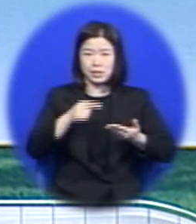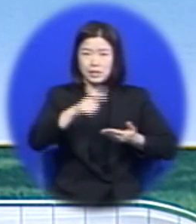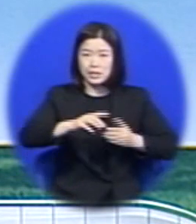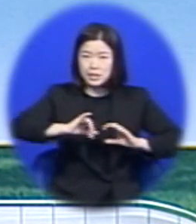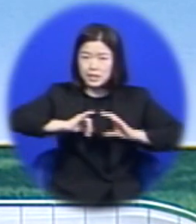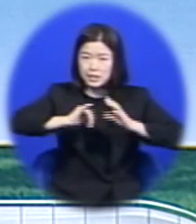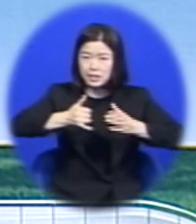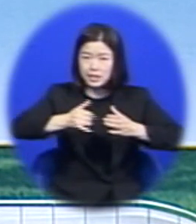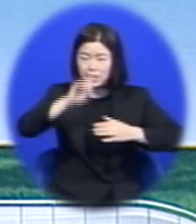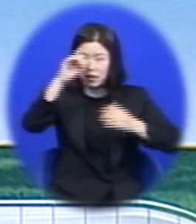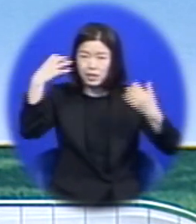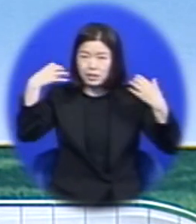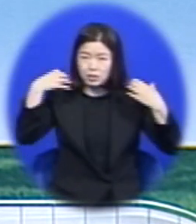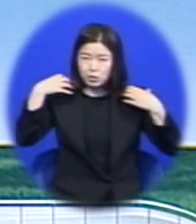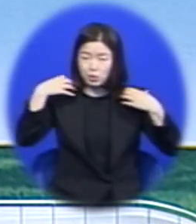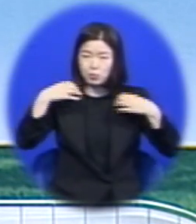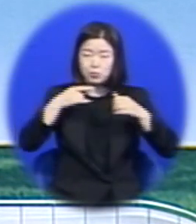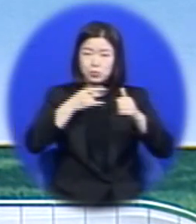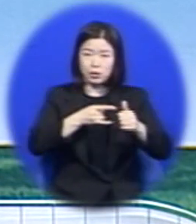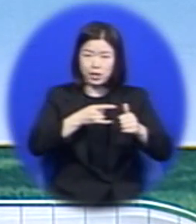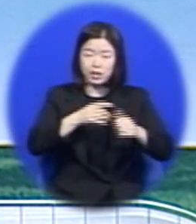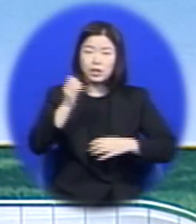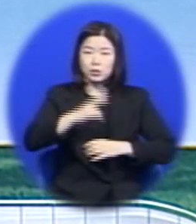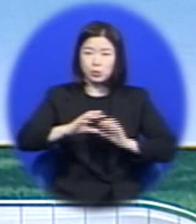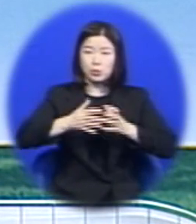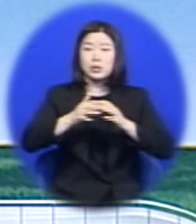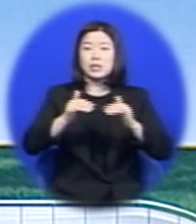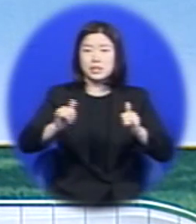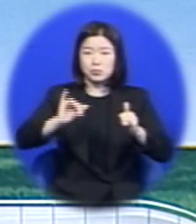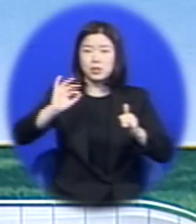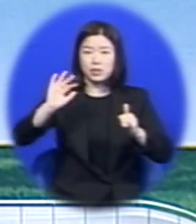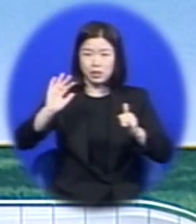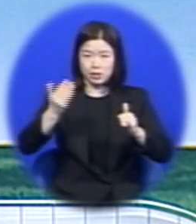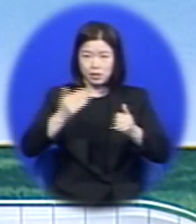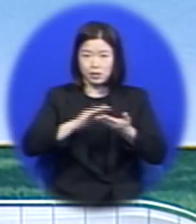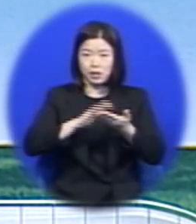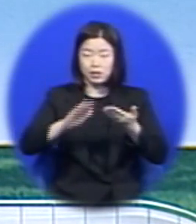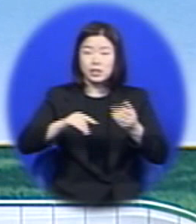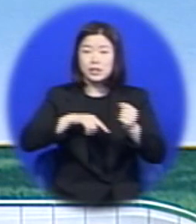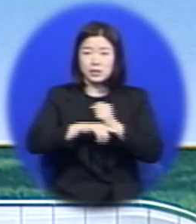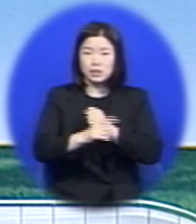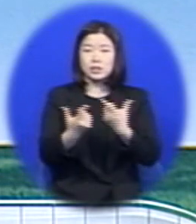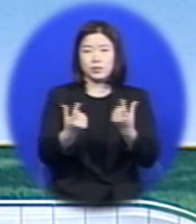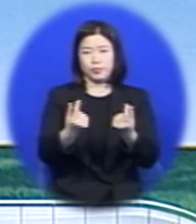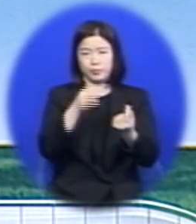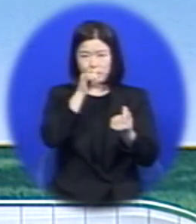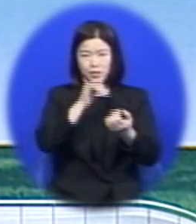세상 정부의 또 시민이어야 한다. 그런 뜻입니다.